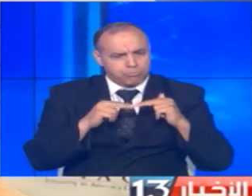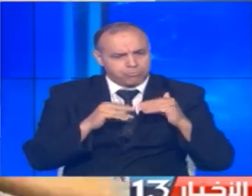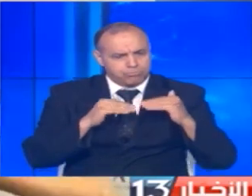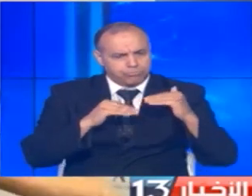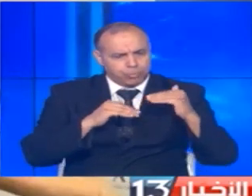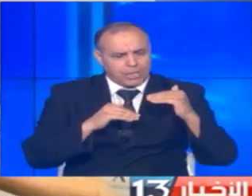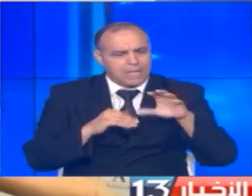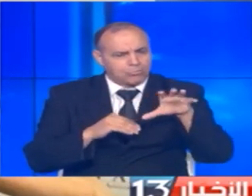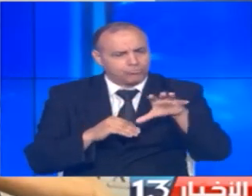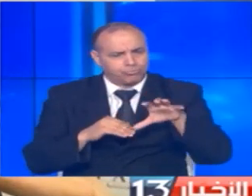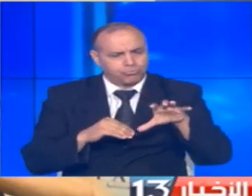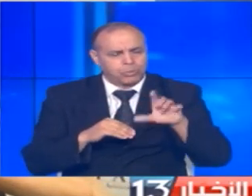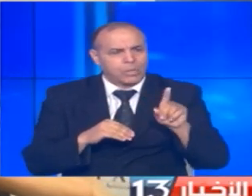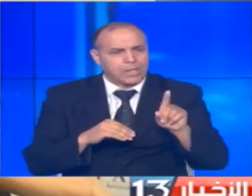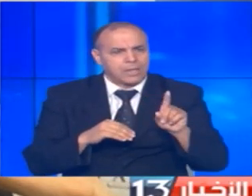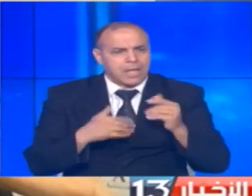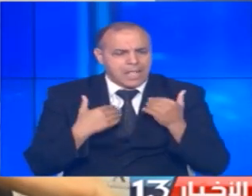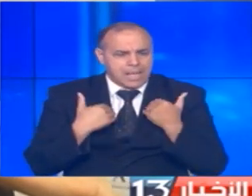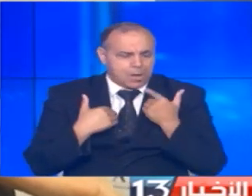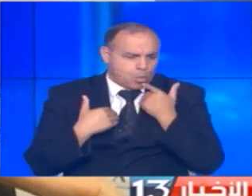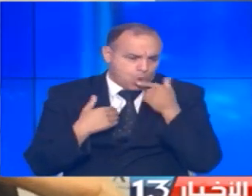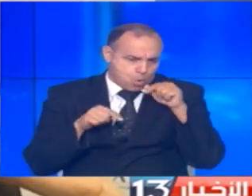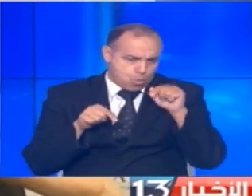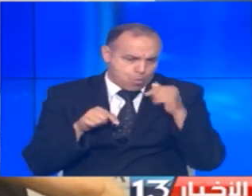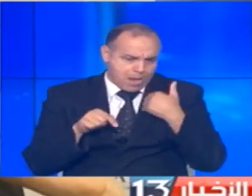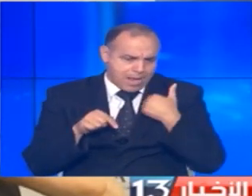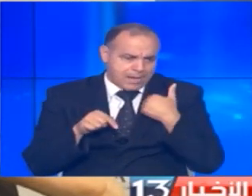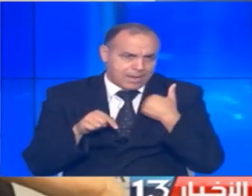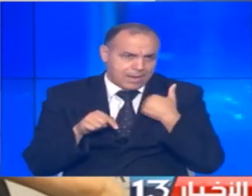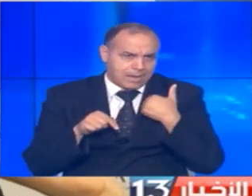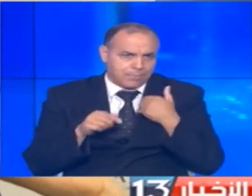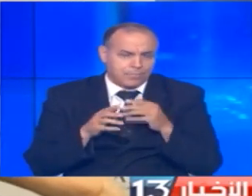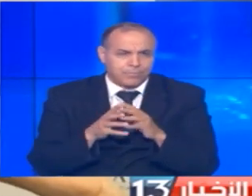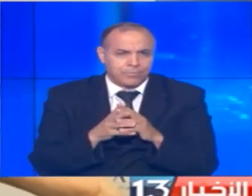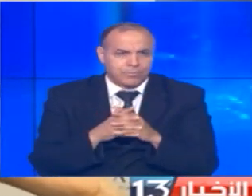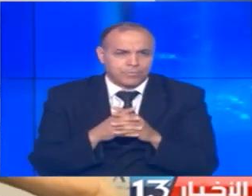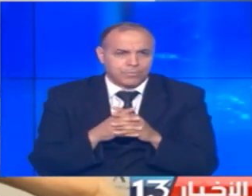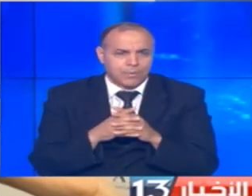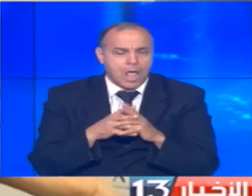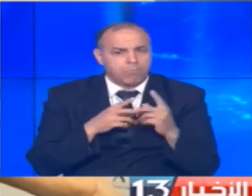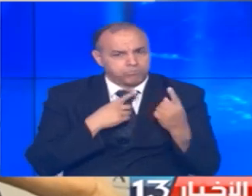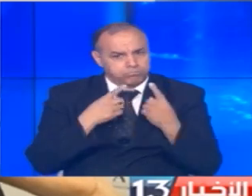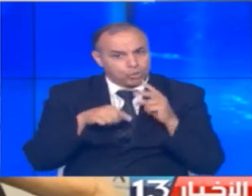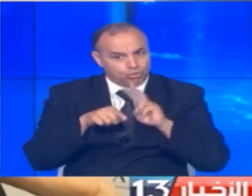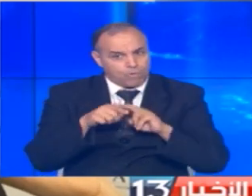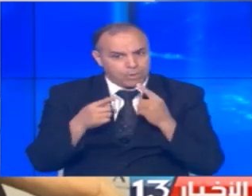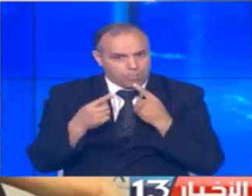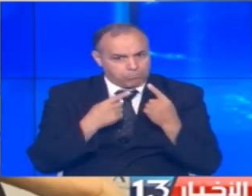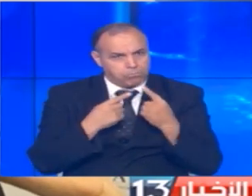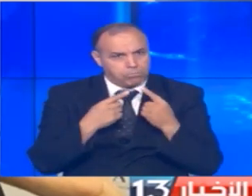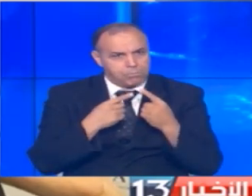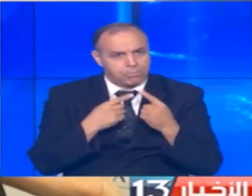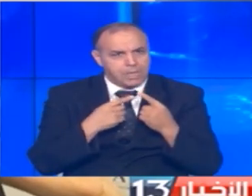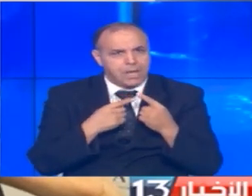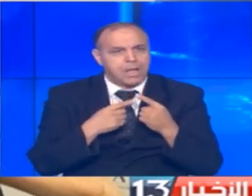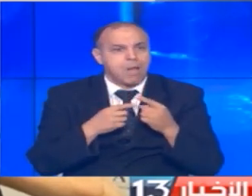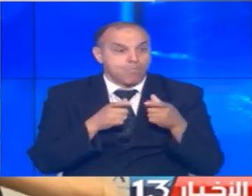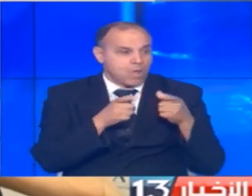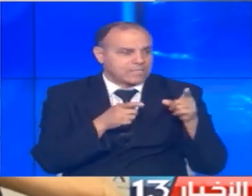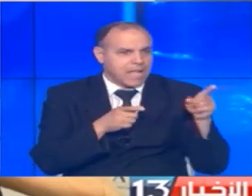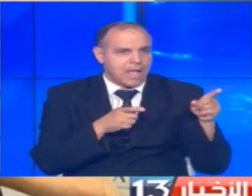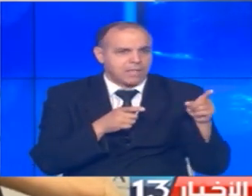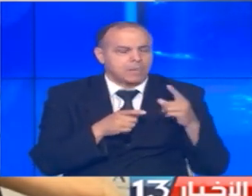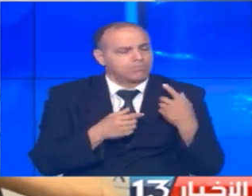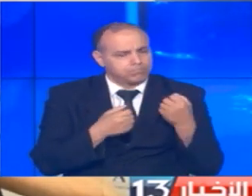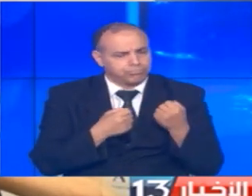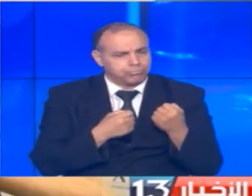هذاك. من النقاط اللي انا معناتها اليوم ك ك معناتها نيغوسياتور ان شيف نتاع لاليكا من الشد فيها